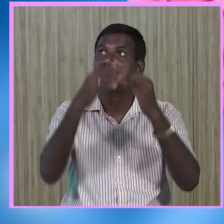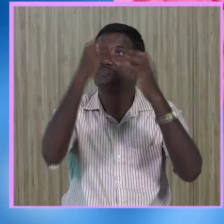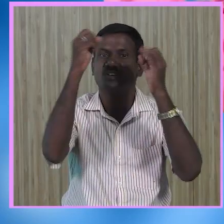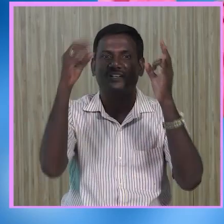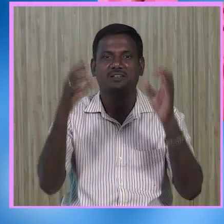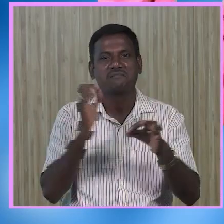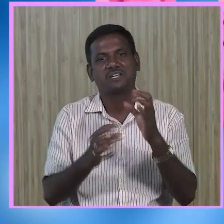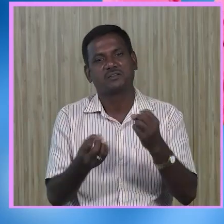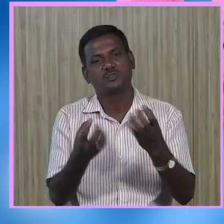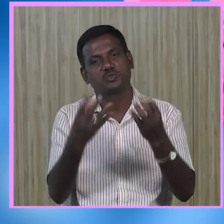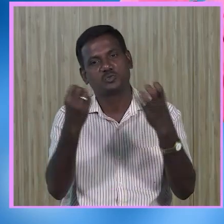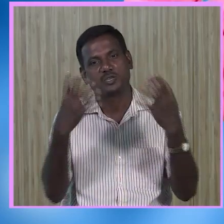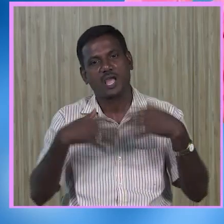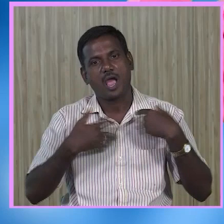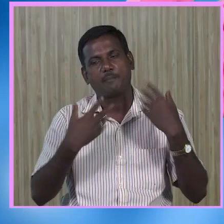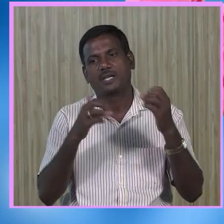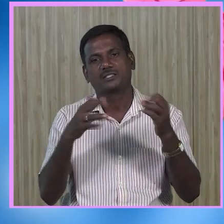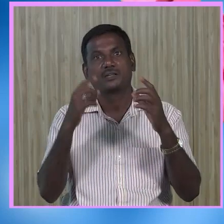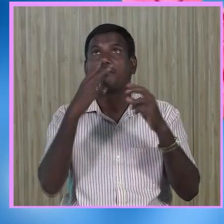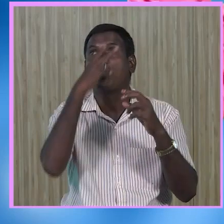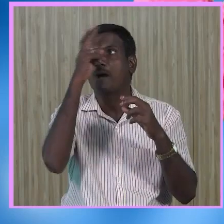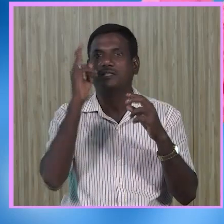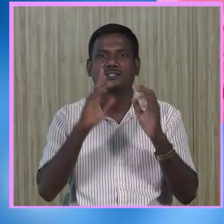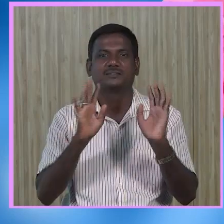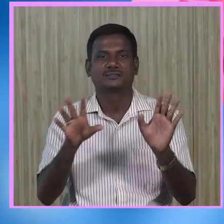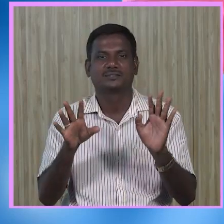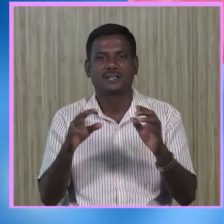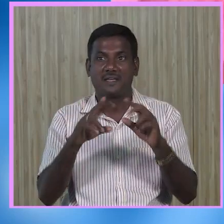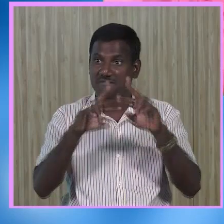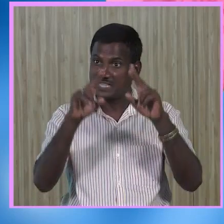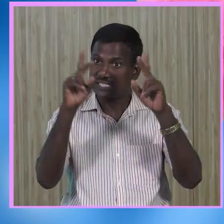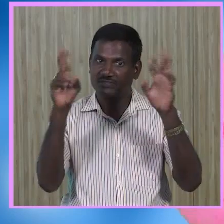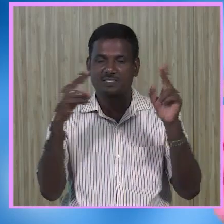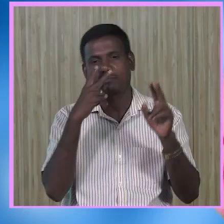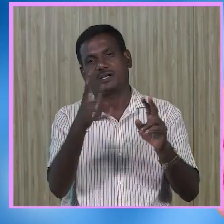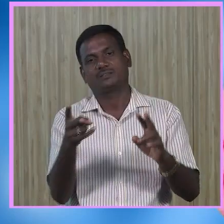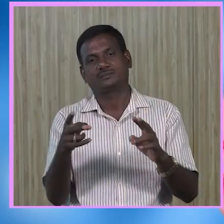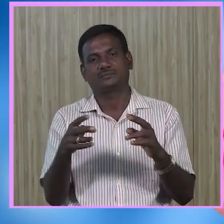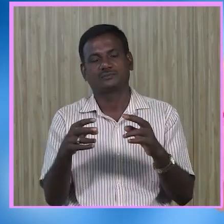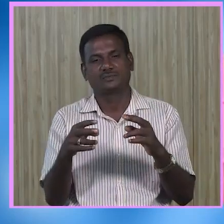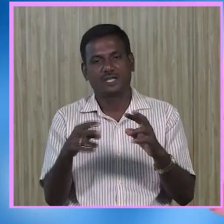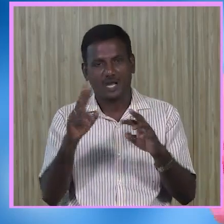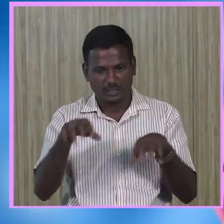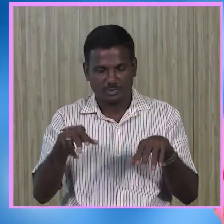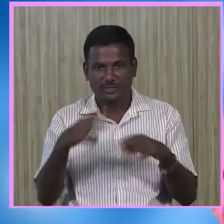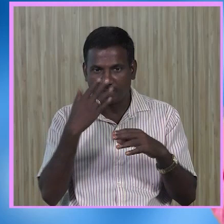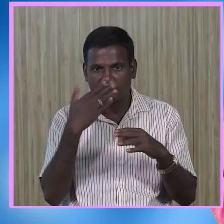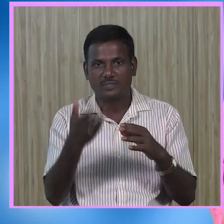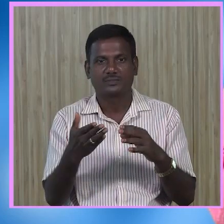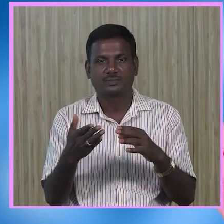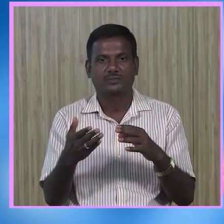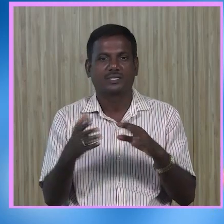ரொம்ப அம்சமாக இருக்கும். எல்லாரும் வீட்டுக்கு வெளியில் வந்து வானத்தையே பார்த்துட்ருப்போம், விதவிதமான வான வேடிக்கைகள் பார்த்துட்ருப்போம். அதை பற்றி படிக்க போகிறோமா?